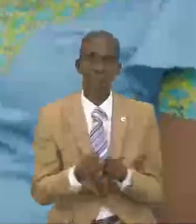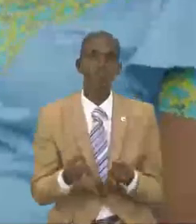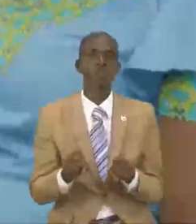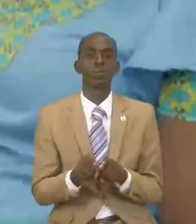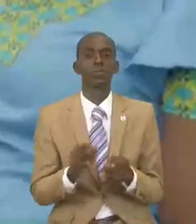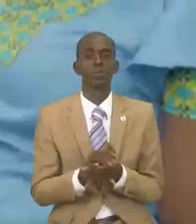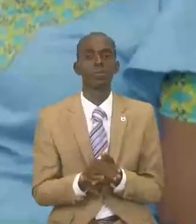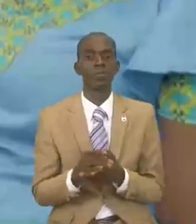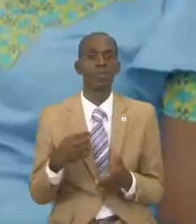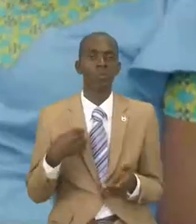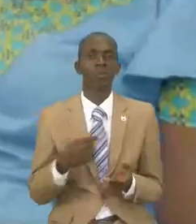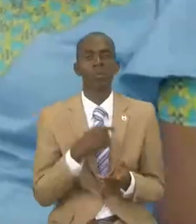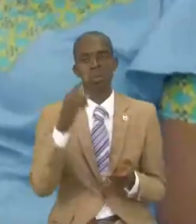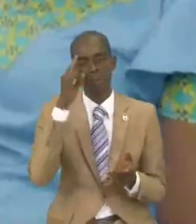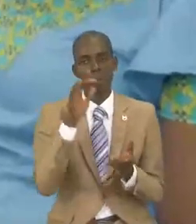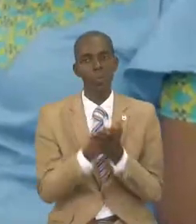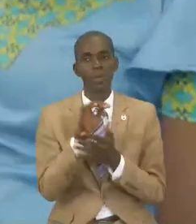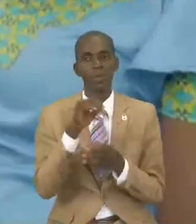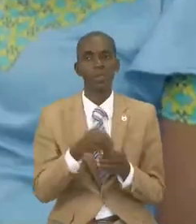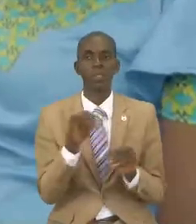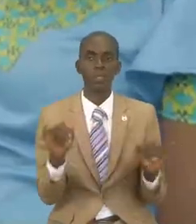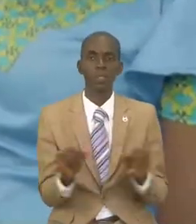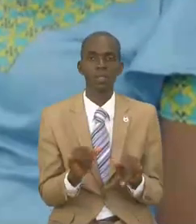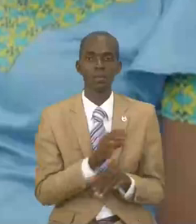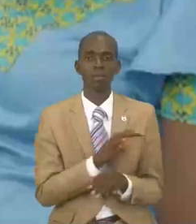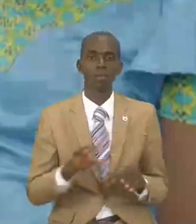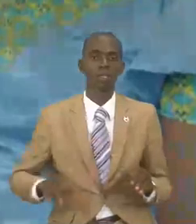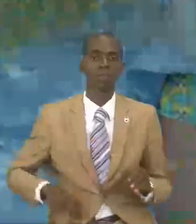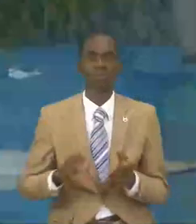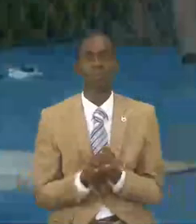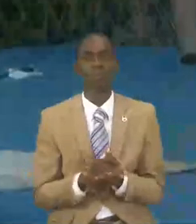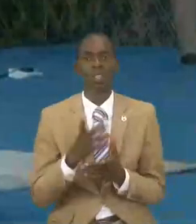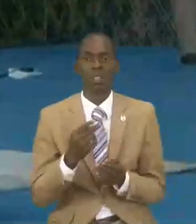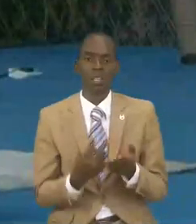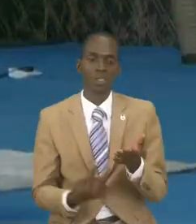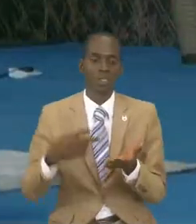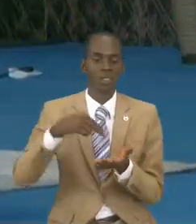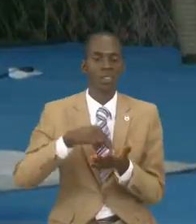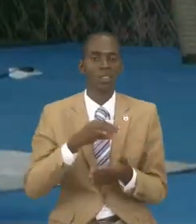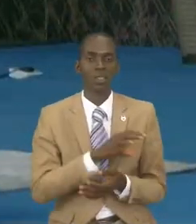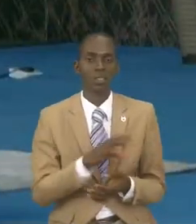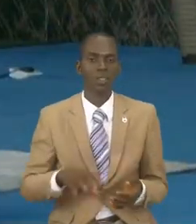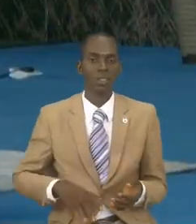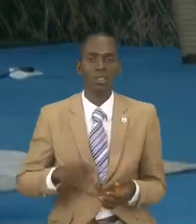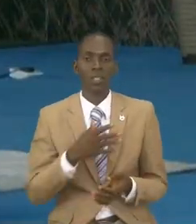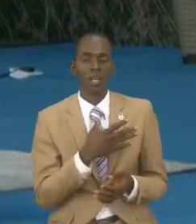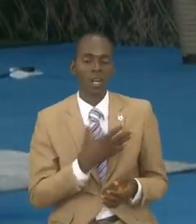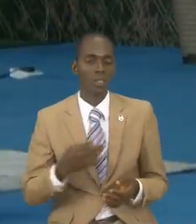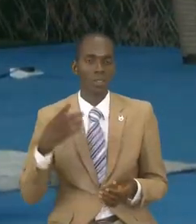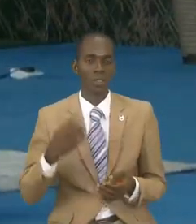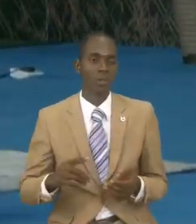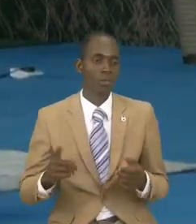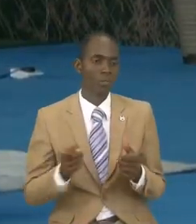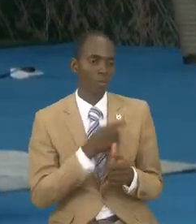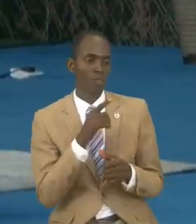cause de vous aussi. Nous croyons au même Christ. Le Christ est ressuscité. Et